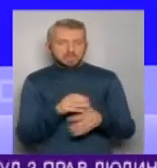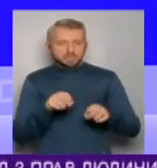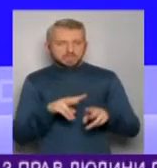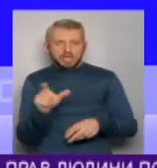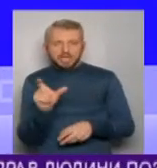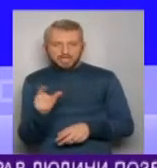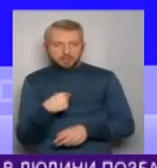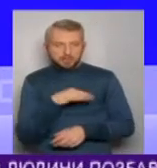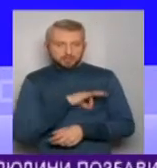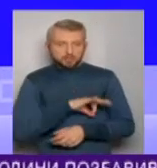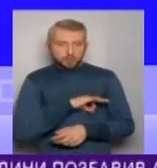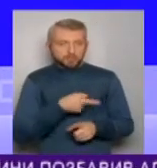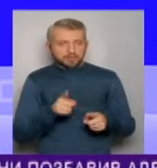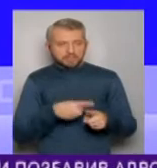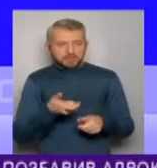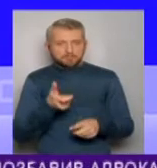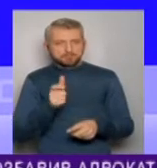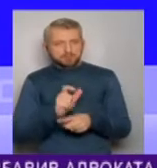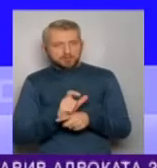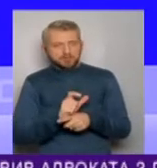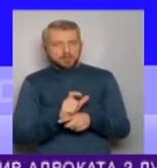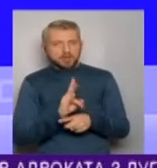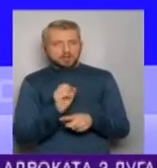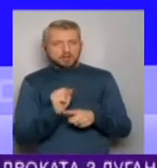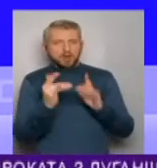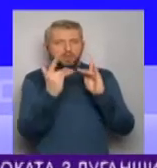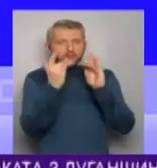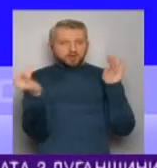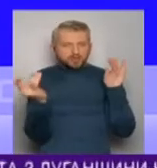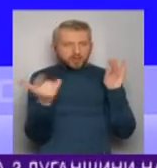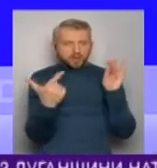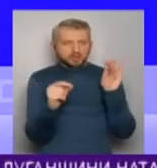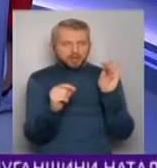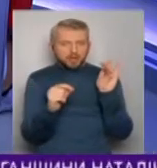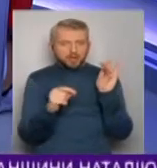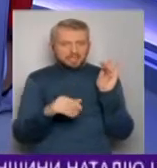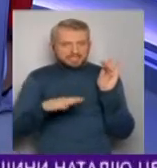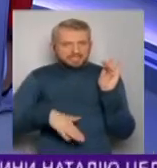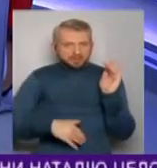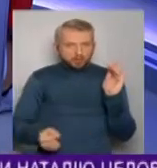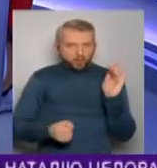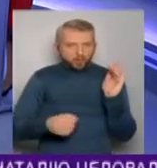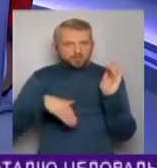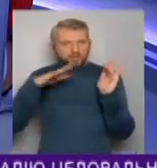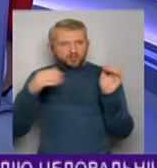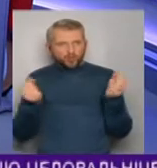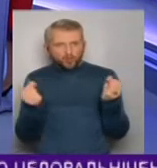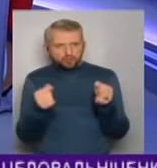ми застосуємо. Це більше на мостах, там, де знизу холодно, зверху холодно, прихвачує. Тому